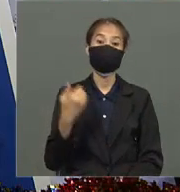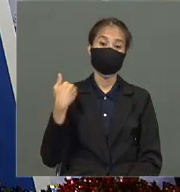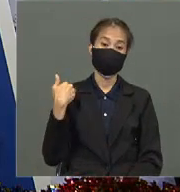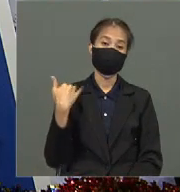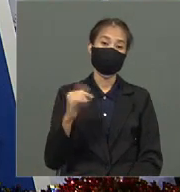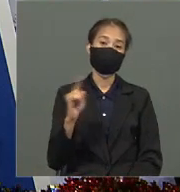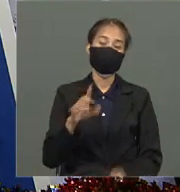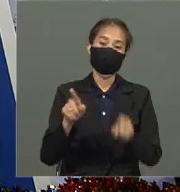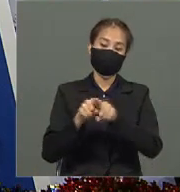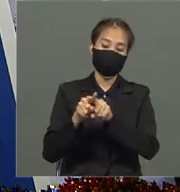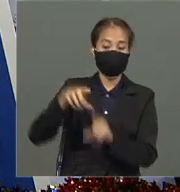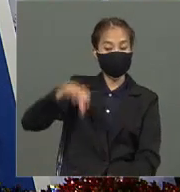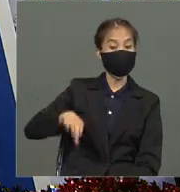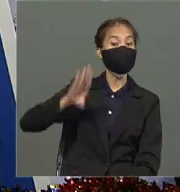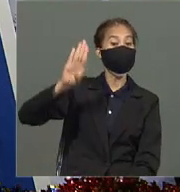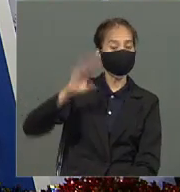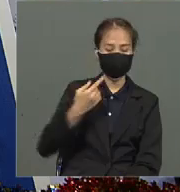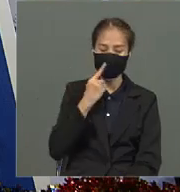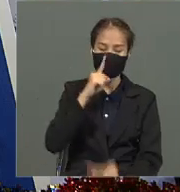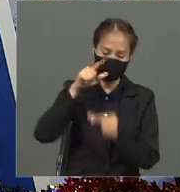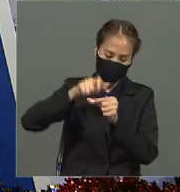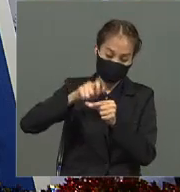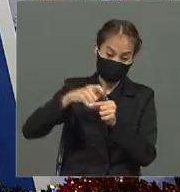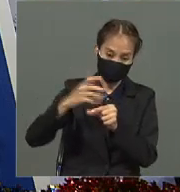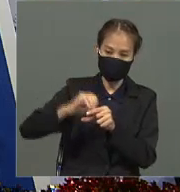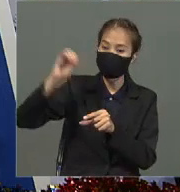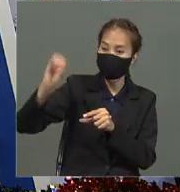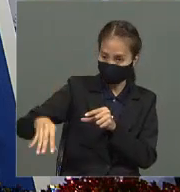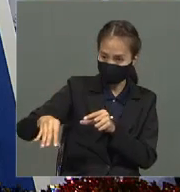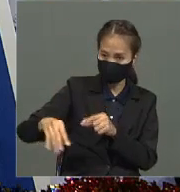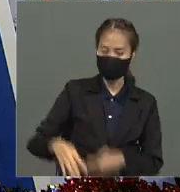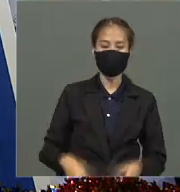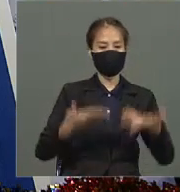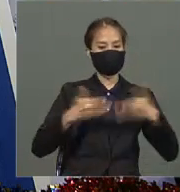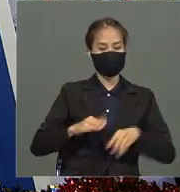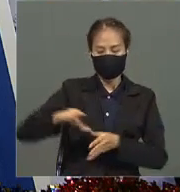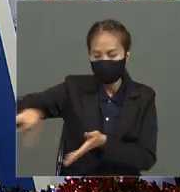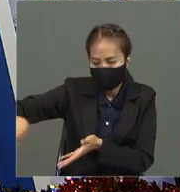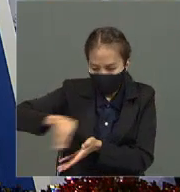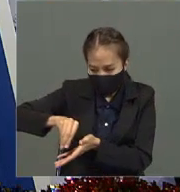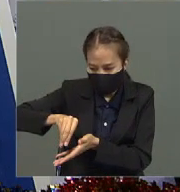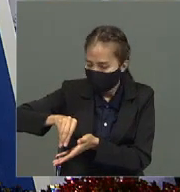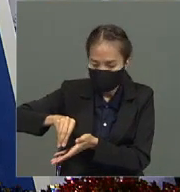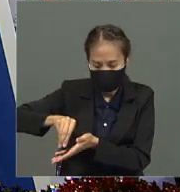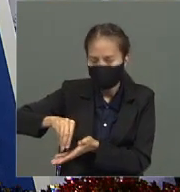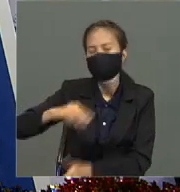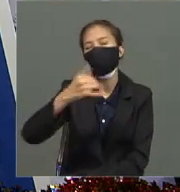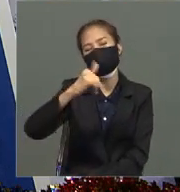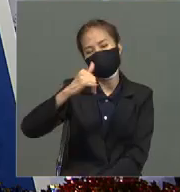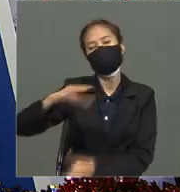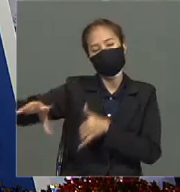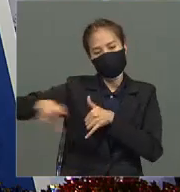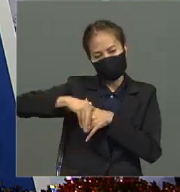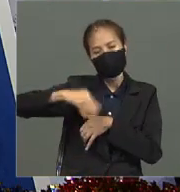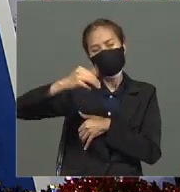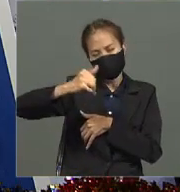เวลาเขาเก็บขยะเนี่ยเขามีความเสี่ยงเหมือนกันก็ได้รับเราเองตรวจแล้วจะทิ้งอะไรก็ตามทีเนี่ยหาสูงที่เป็นสิวหรือว่ามัด